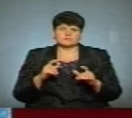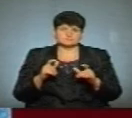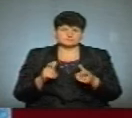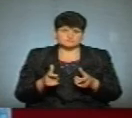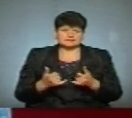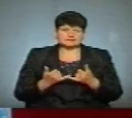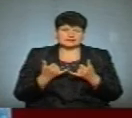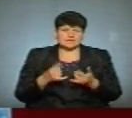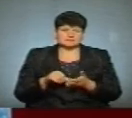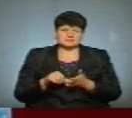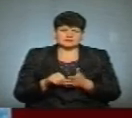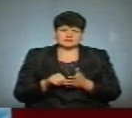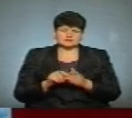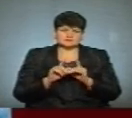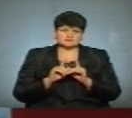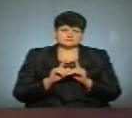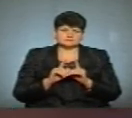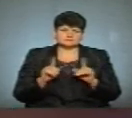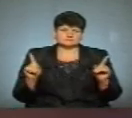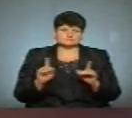для представників креативної індустрії.